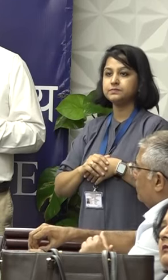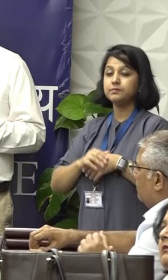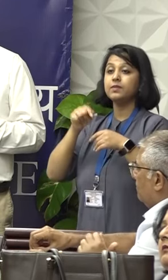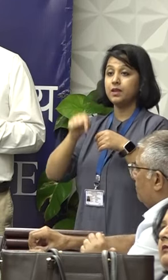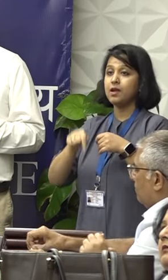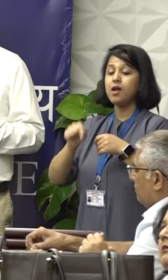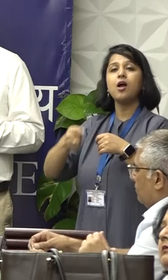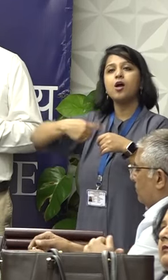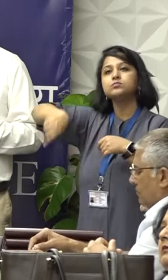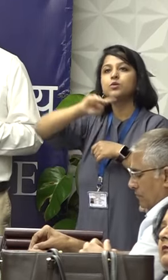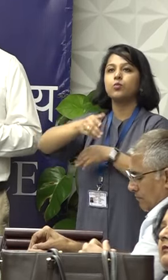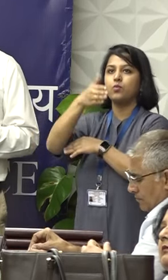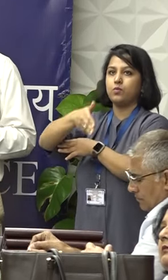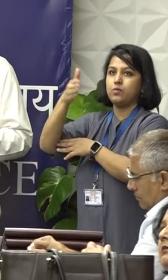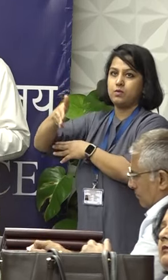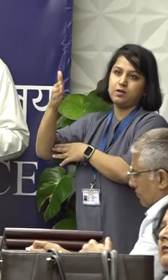आप सभी को बहुत बहुत बधाई।